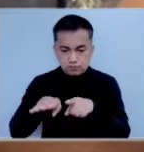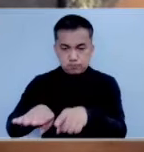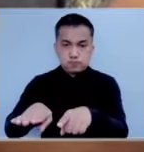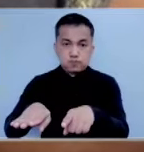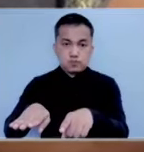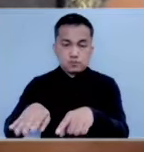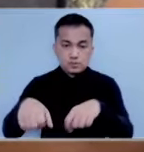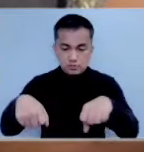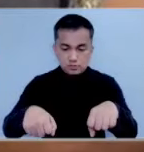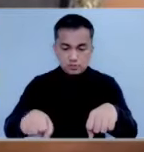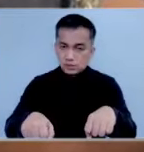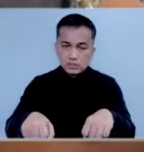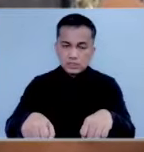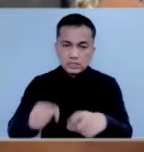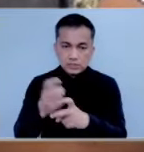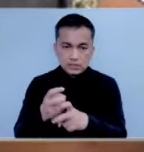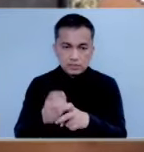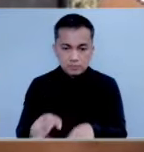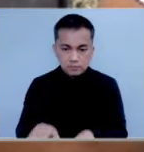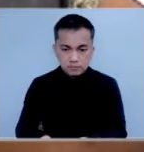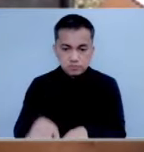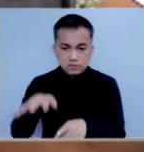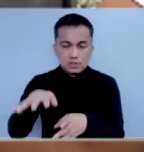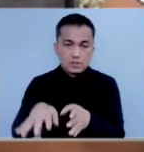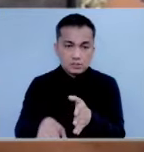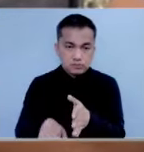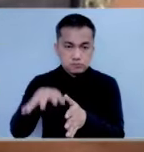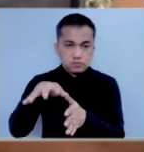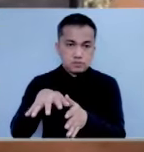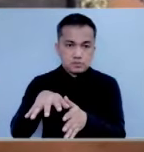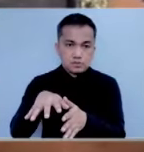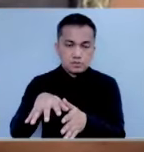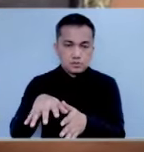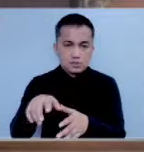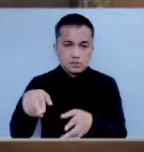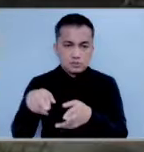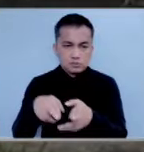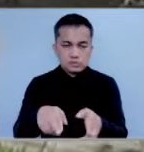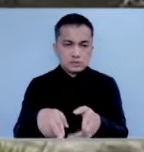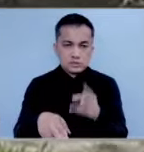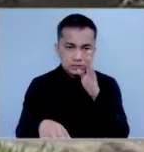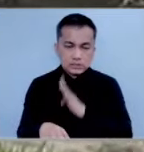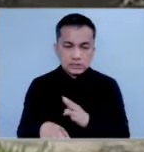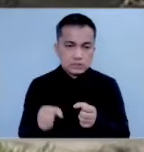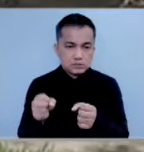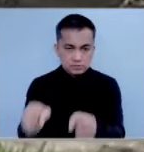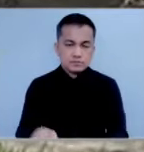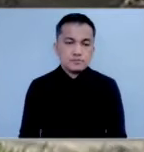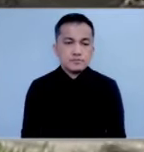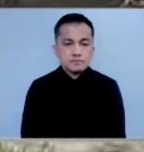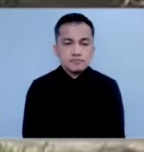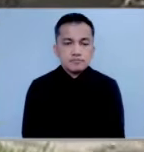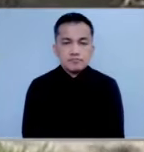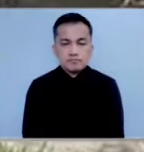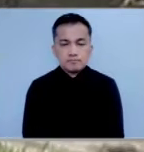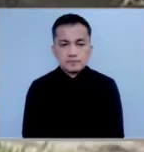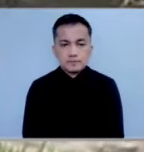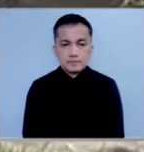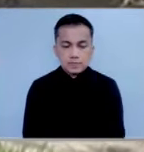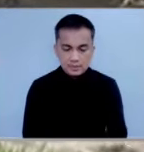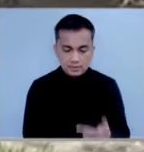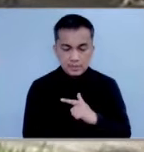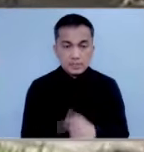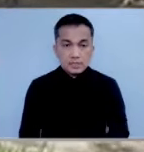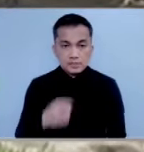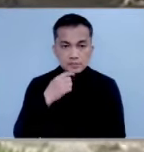dito, mataas sa rough road po yung dadaanan. Nasisira yung dadaanan po. Ayon sa lokal na pamahalaan ng Ginobatan,